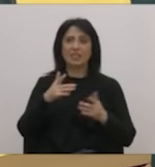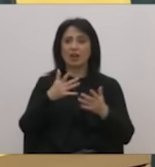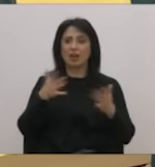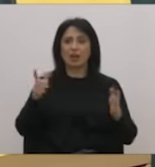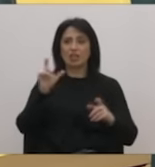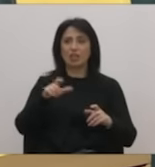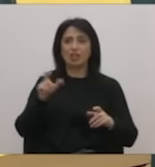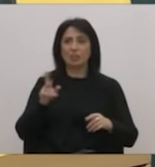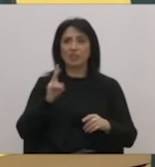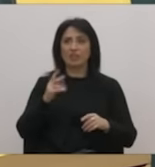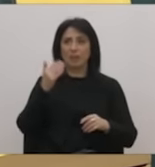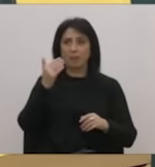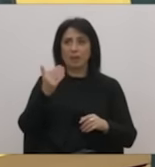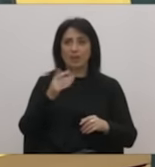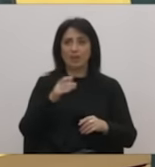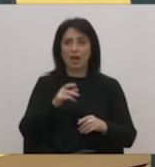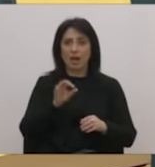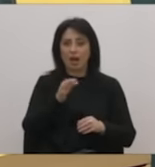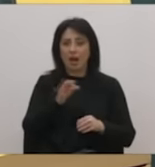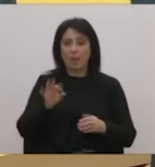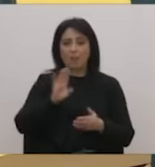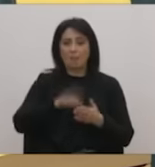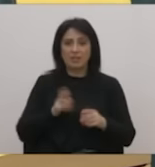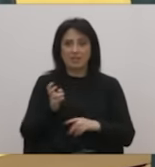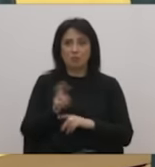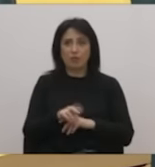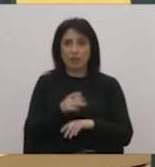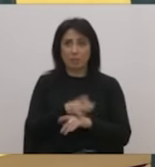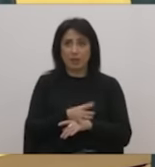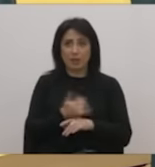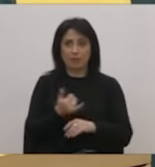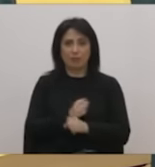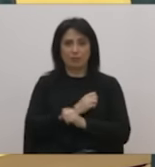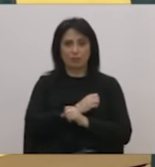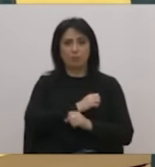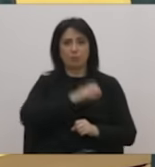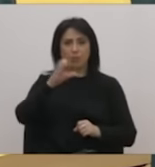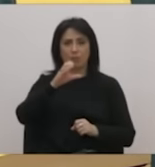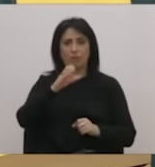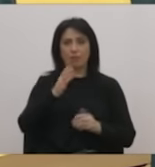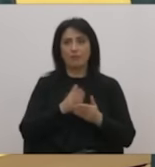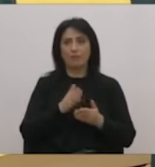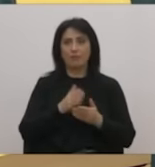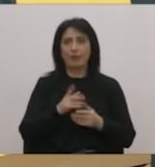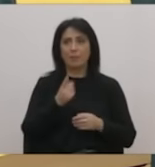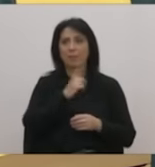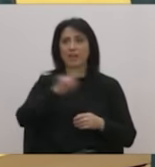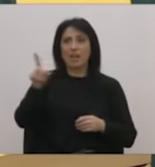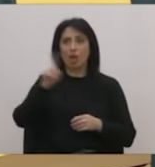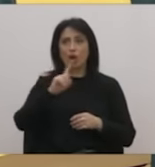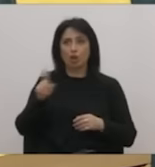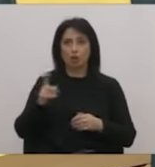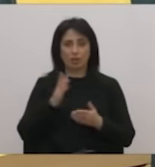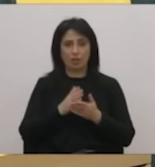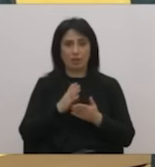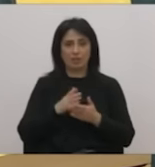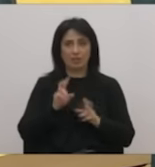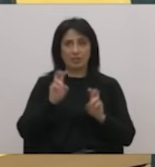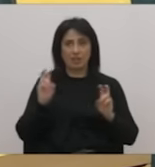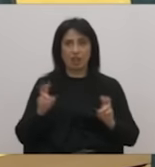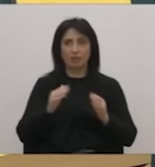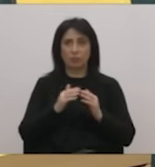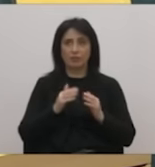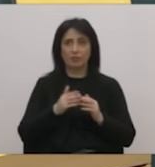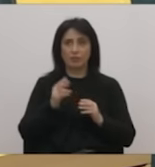ადამიანები, რომლებიც მართლა უკაპიკოთ მოვიდნენ ამ ქვეყანაში, ეხლა გამდიდრებულები და მილიონებს აღებულები ხედან სახლში,